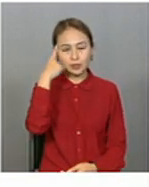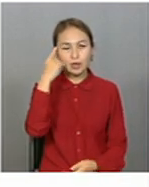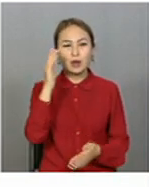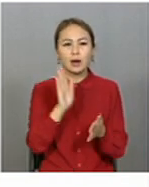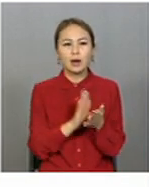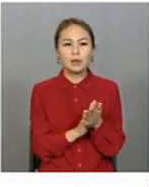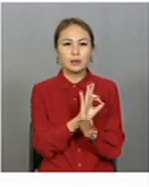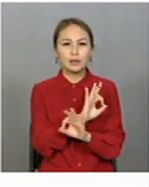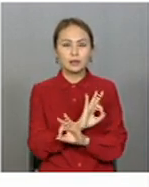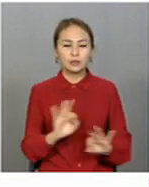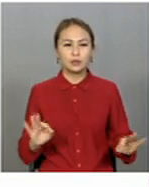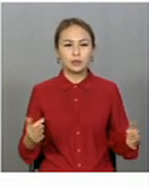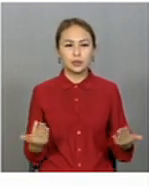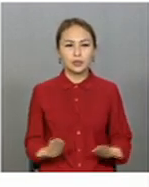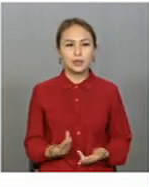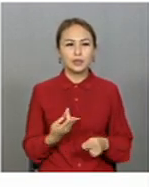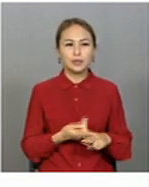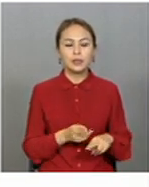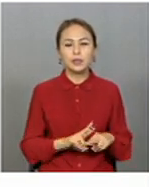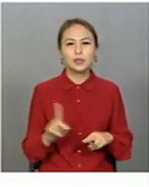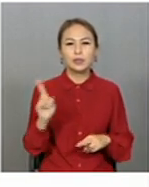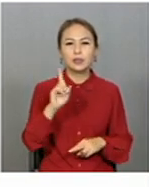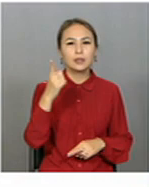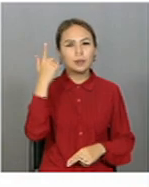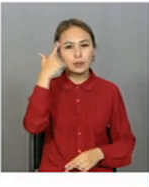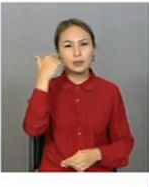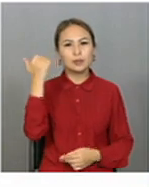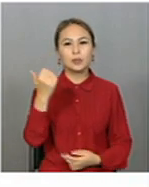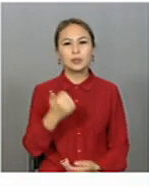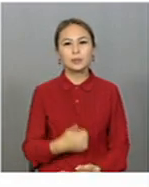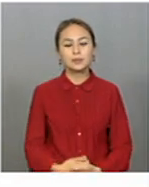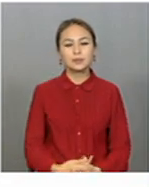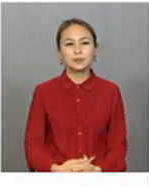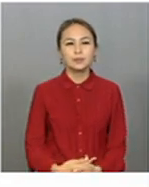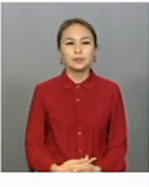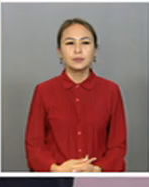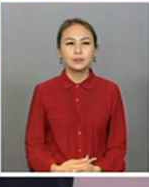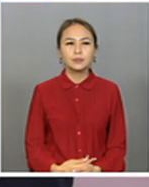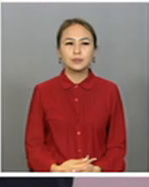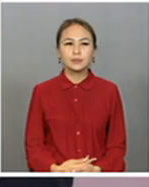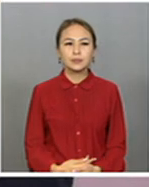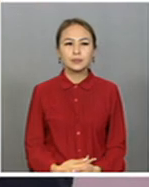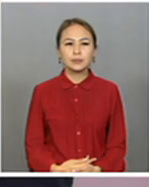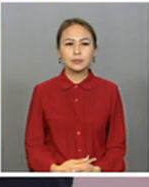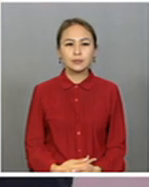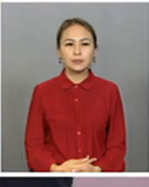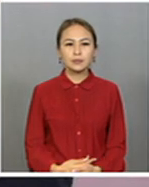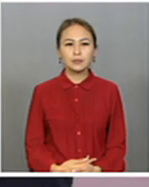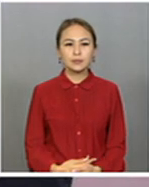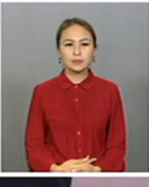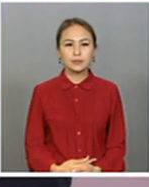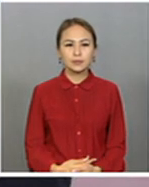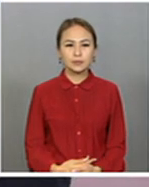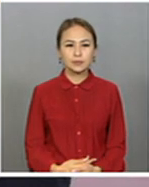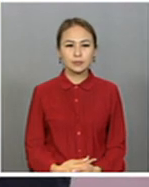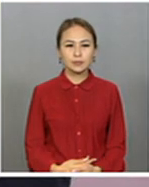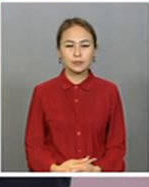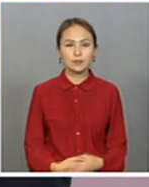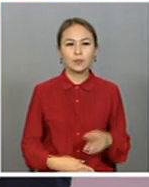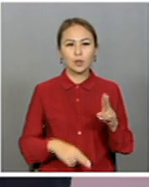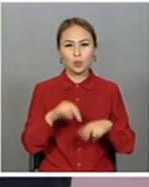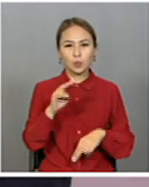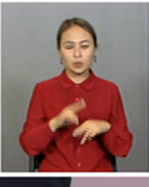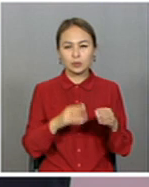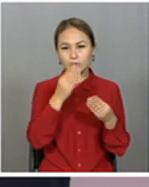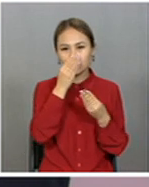Алақай, дүние дегеннің не екенін енді білдім. Лепті сөйлемдер көңіл күйді